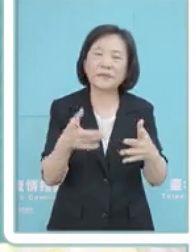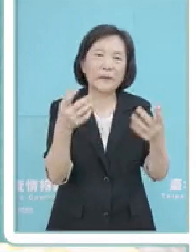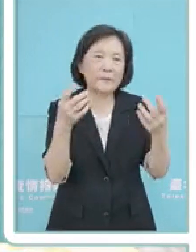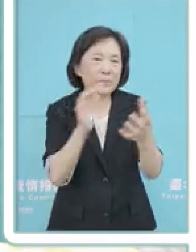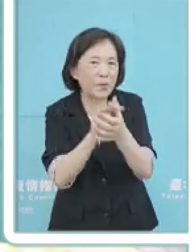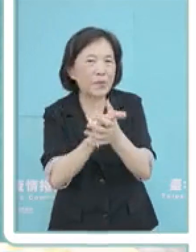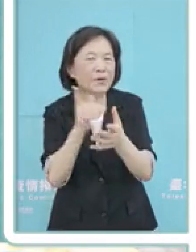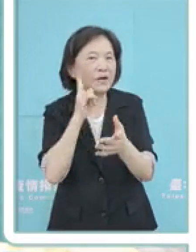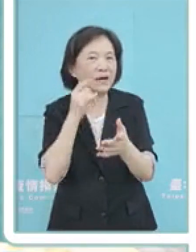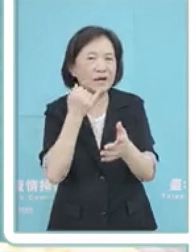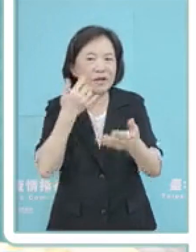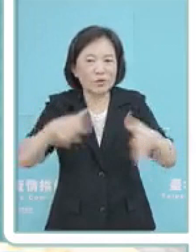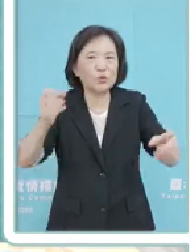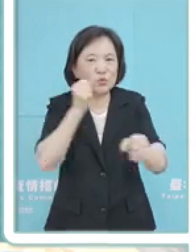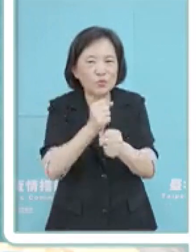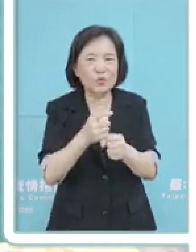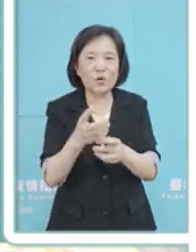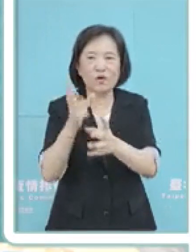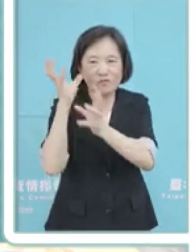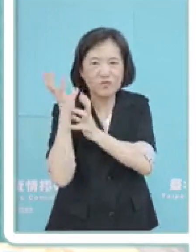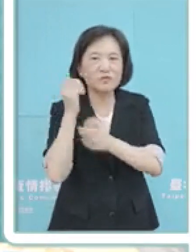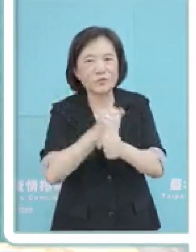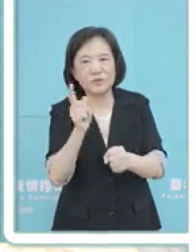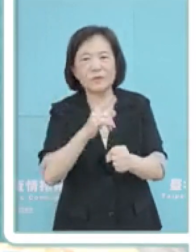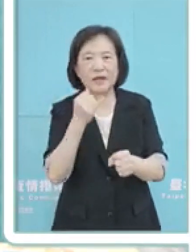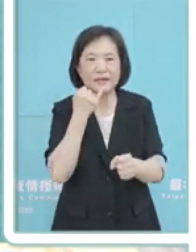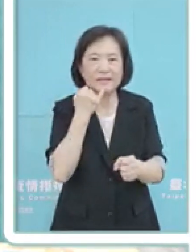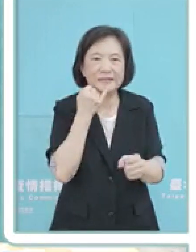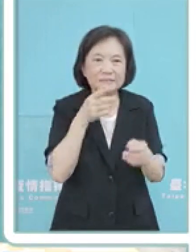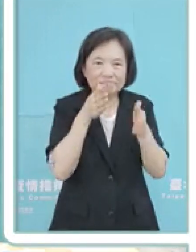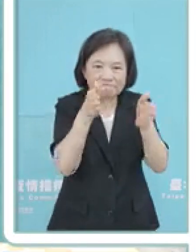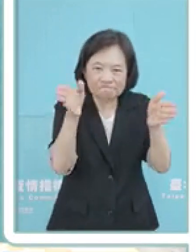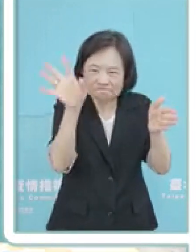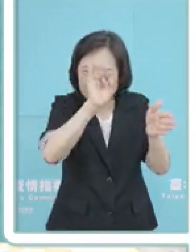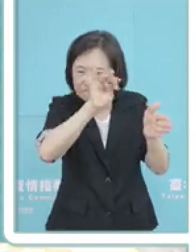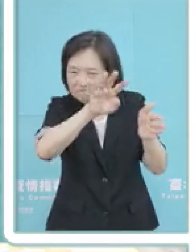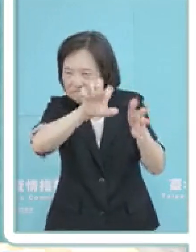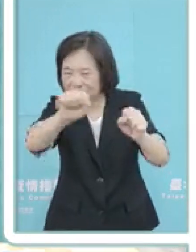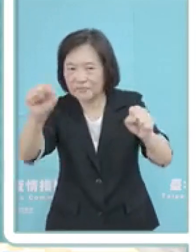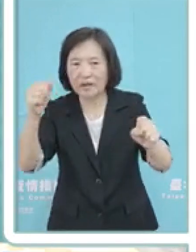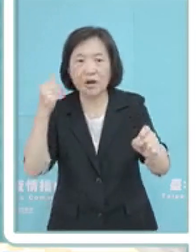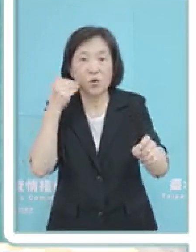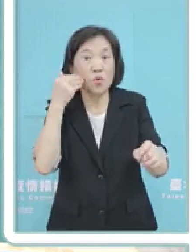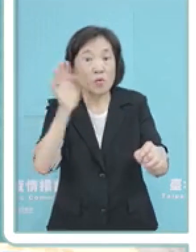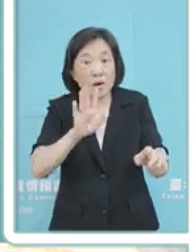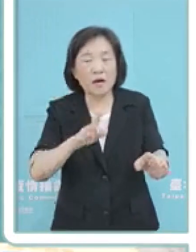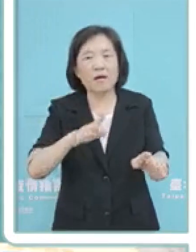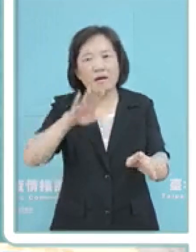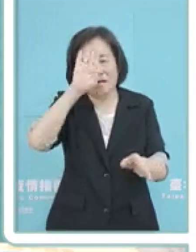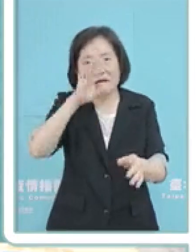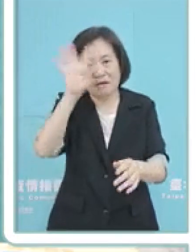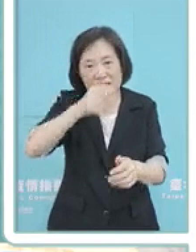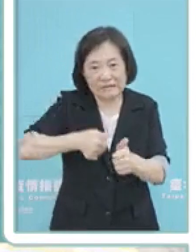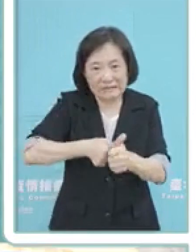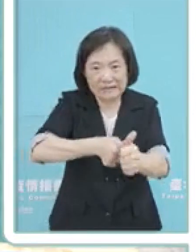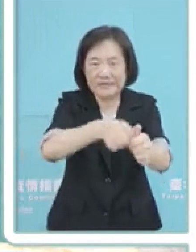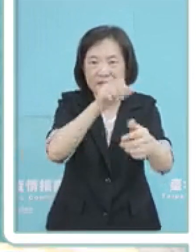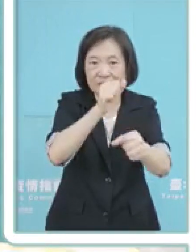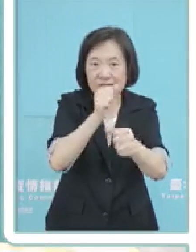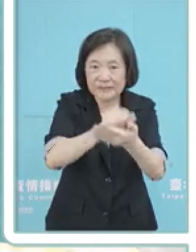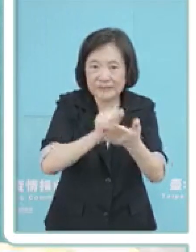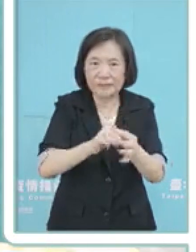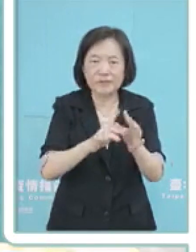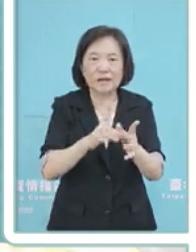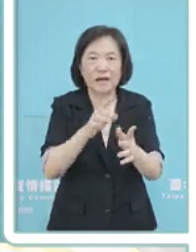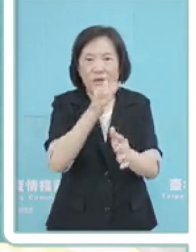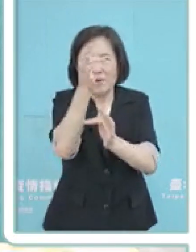点，这样才能够把三不管地带把它抹掉啊，不然的话，这个疫调系统永远没有办法完整，你知道哈。所以非